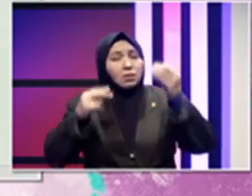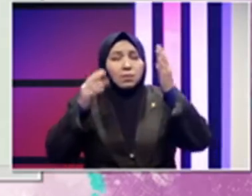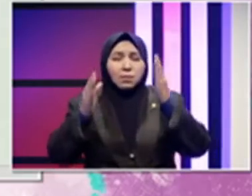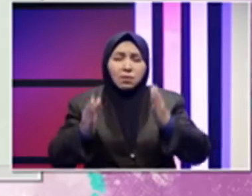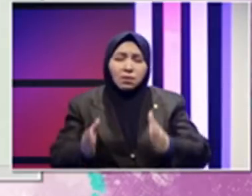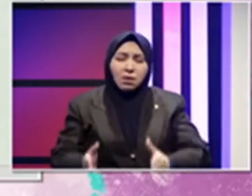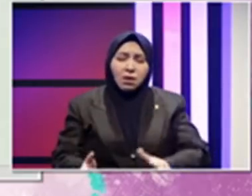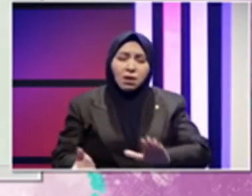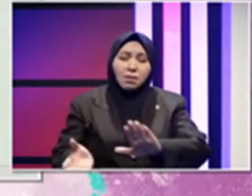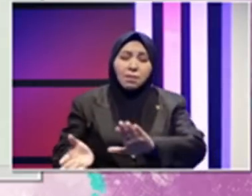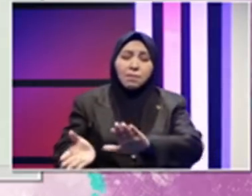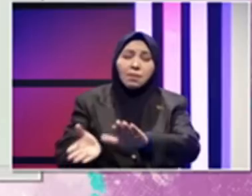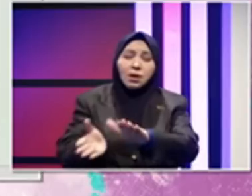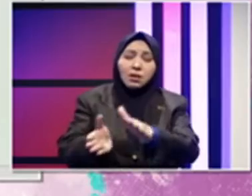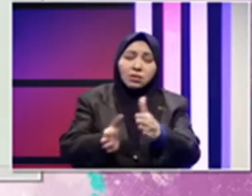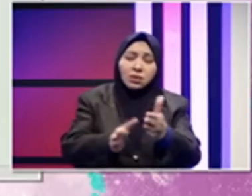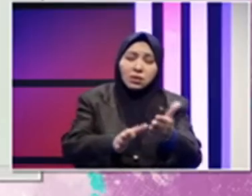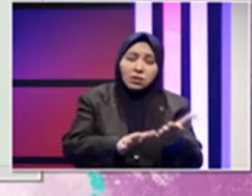الْأَحْيَاءُ وَلَا